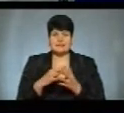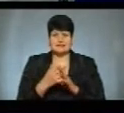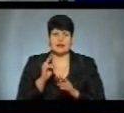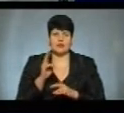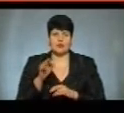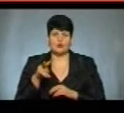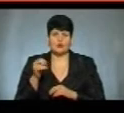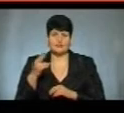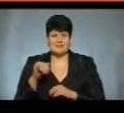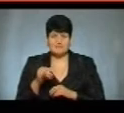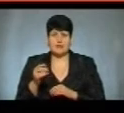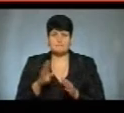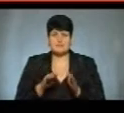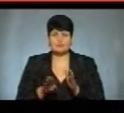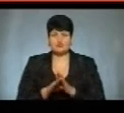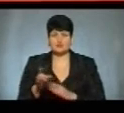району.